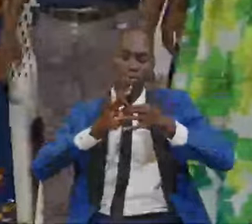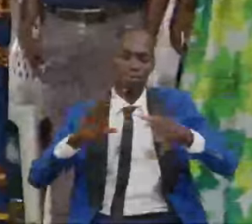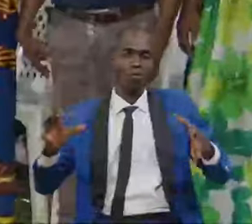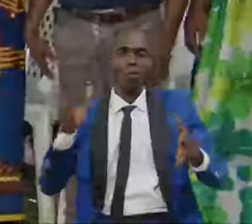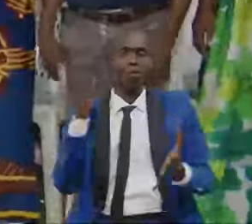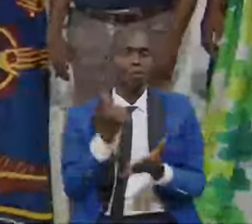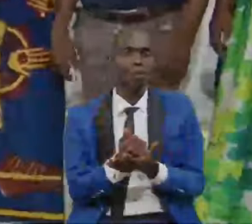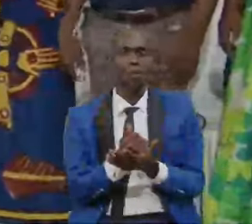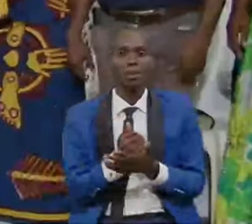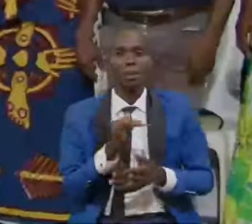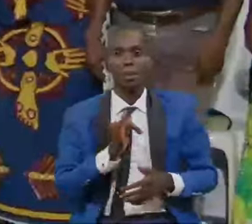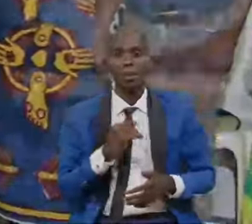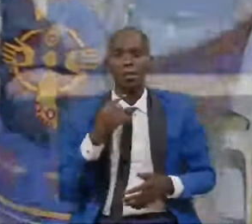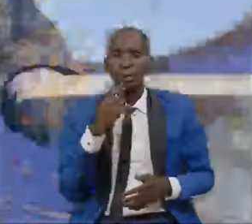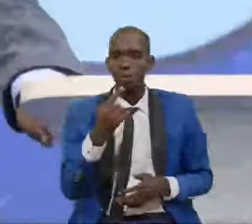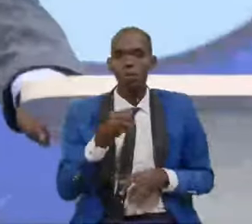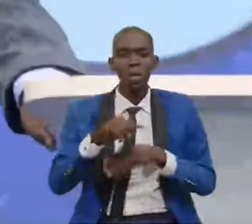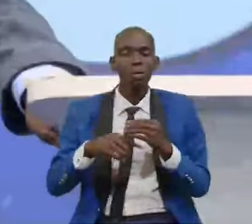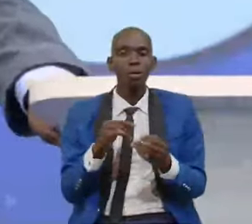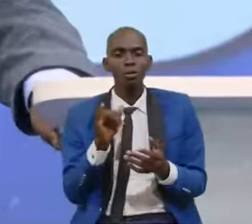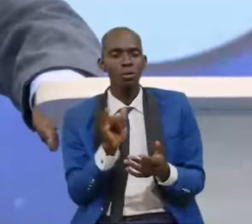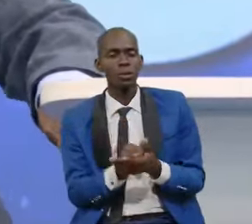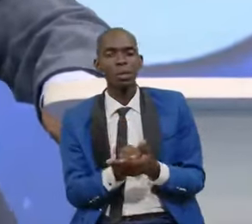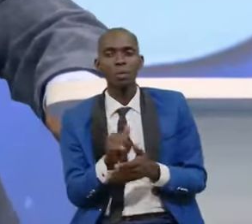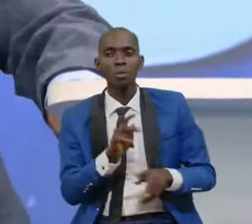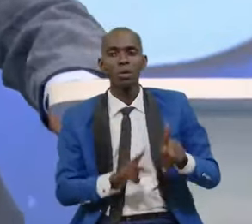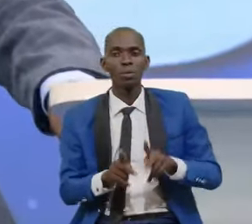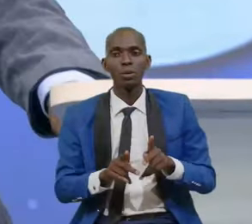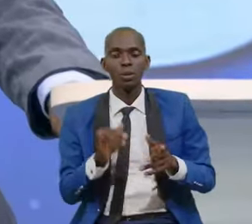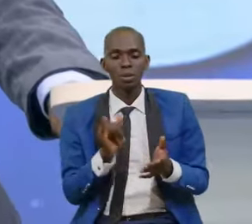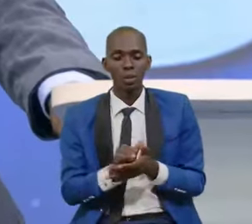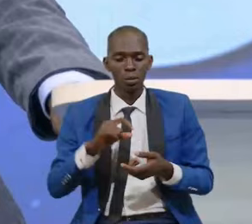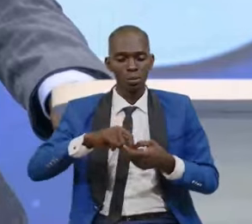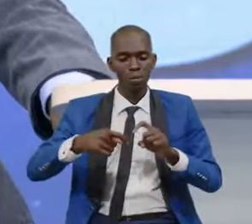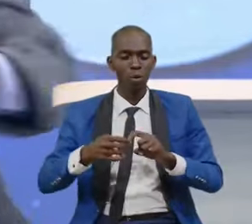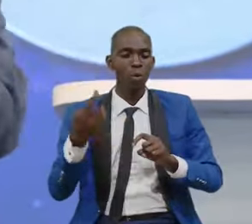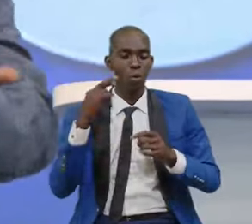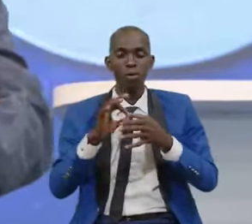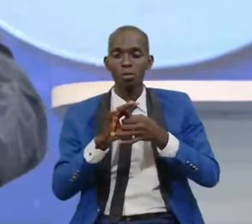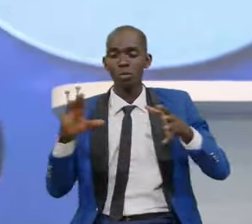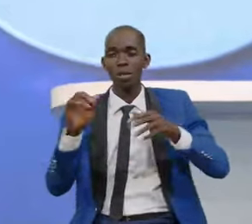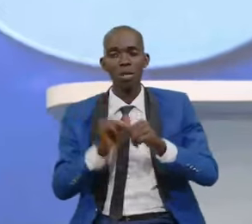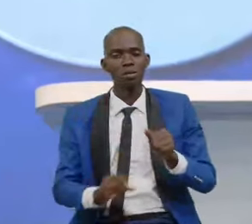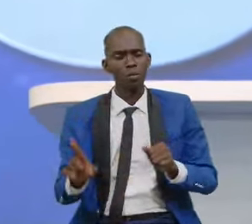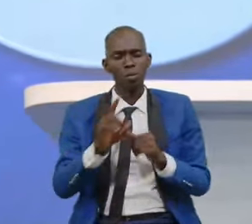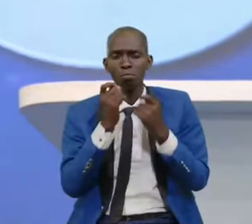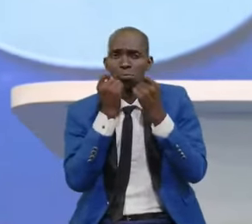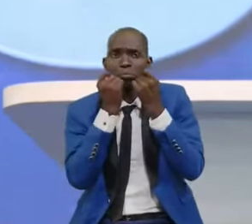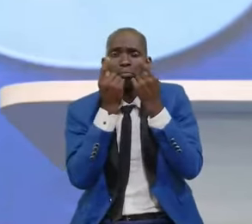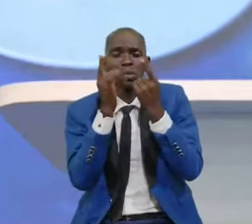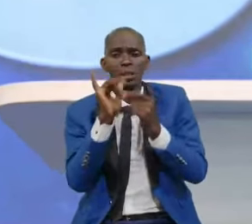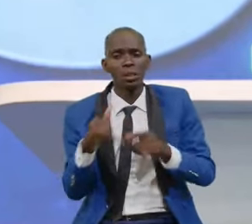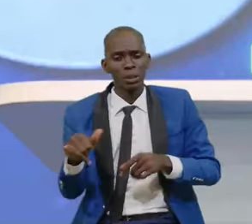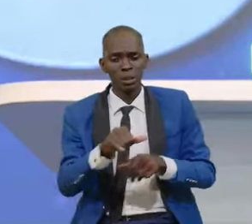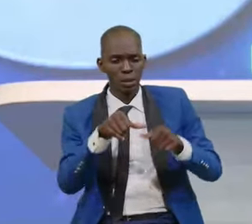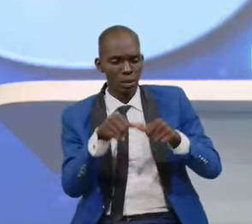déliés. Je vous ai parlé de ces gens-là, dont les liens étaient rompus de façon surprenante. Ils étaient